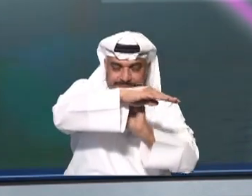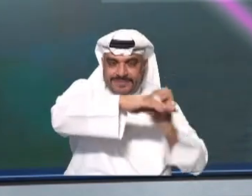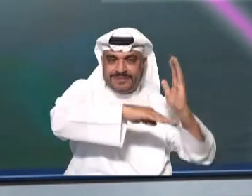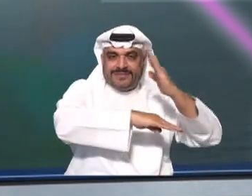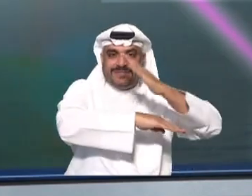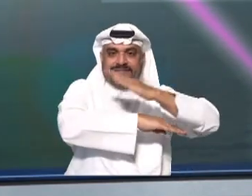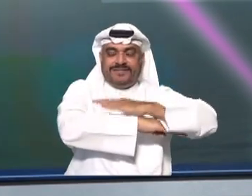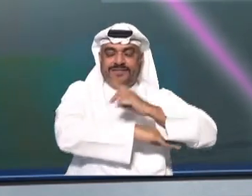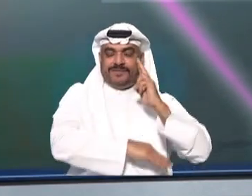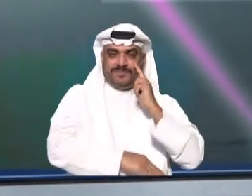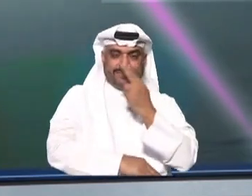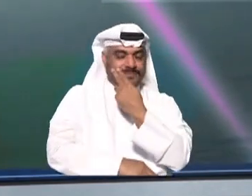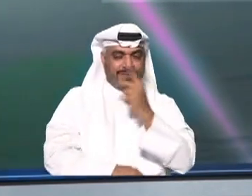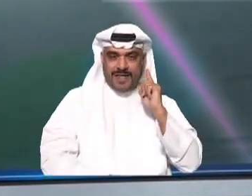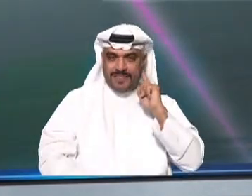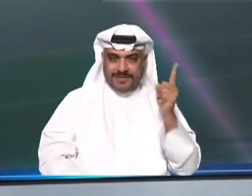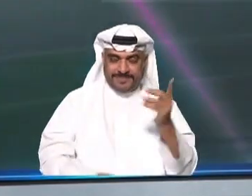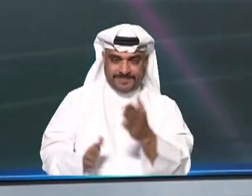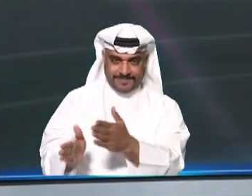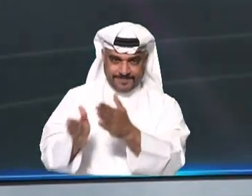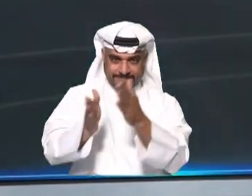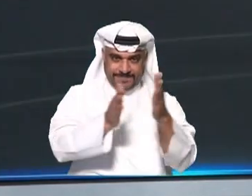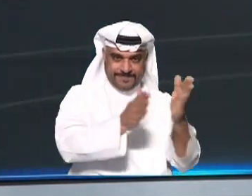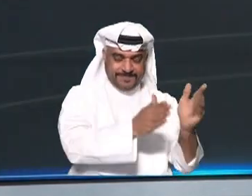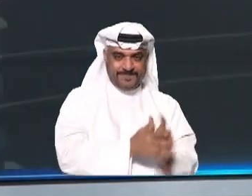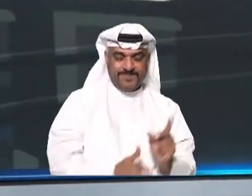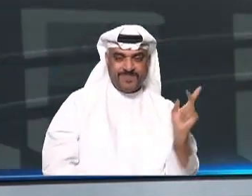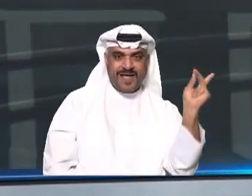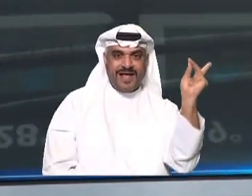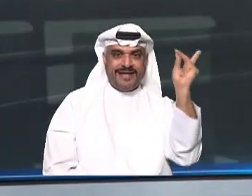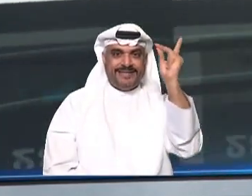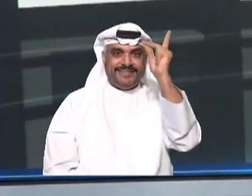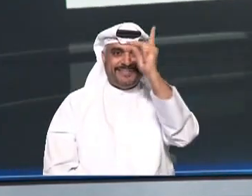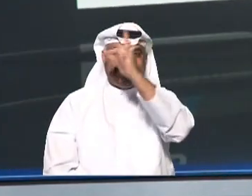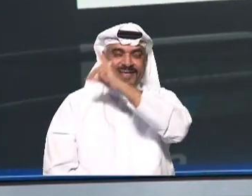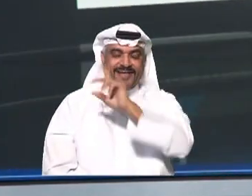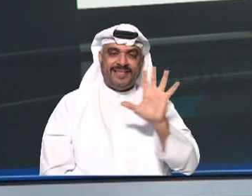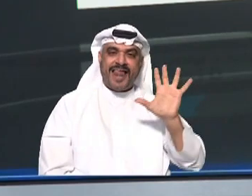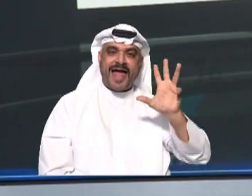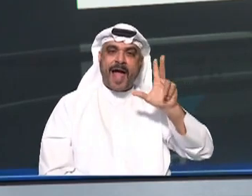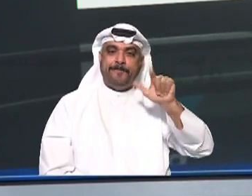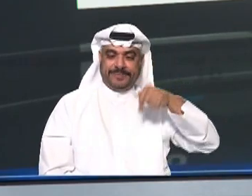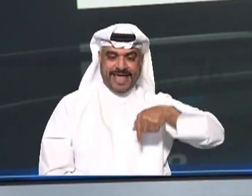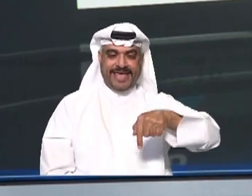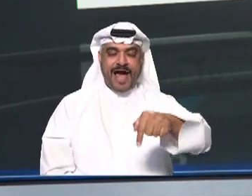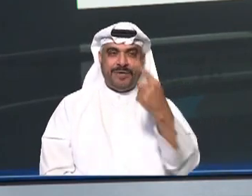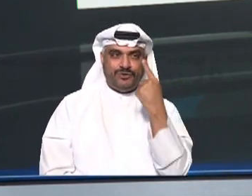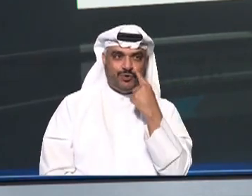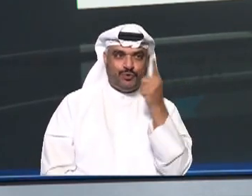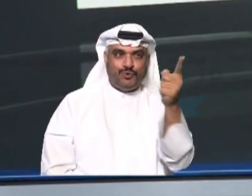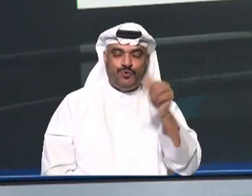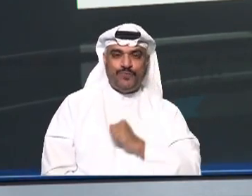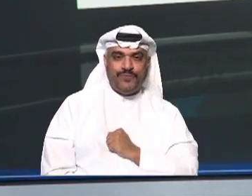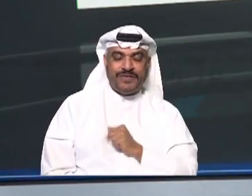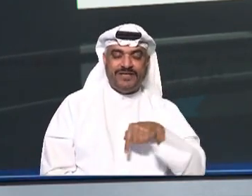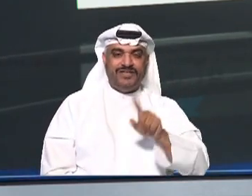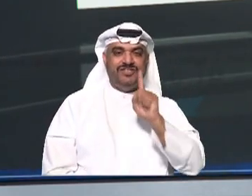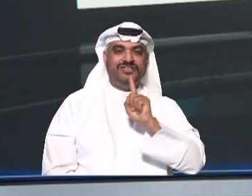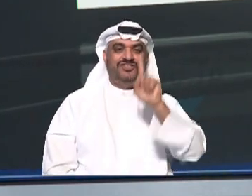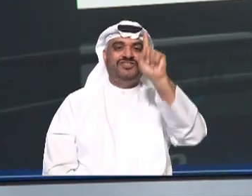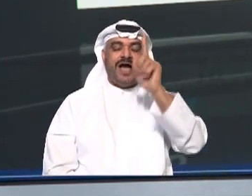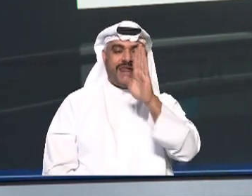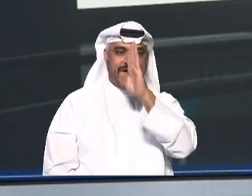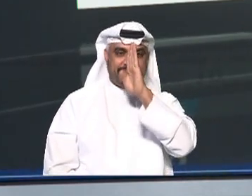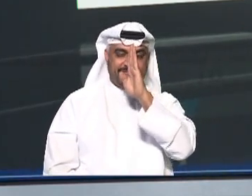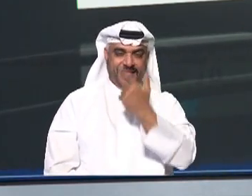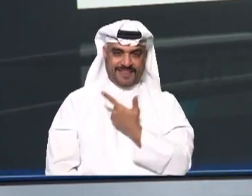لأذان المغرب الساعة 4:57. بالنسبة للطقس المتوقع لمدينة الكويت خلال 5 أيام القادمة أجواء غائمة إلى